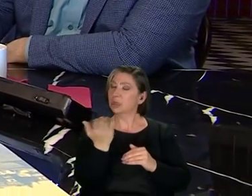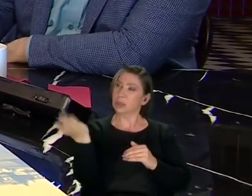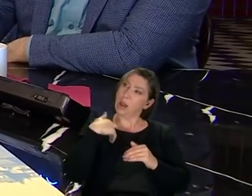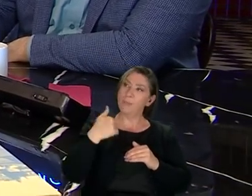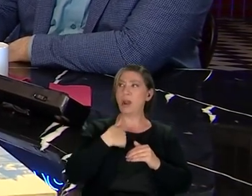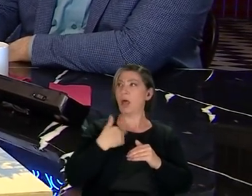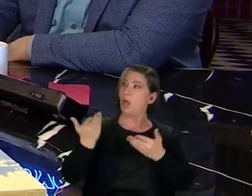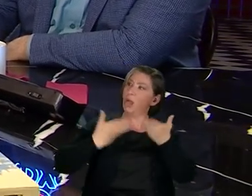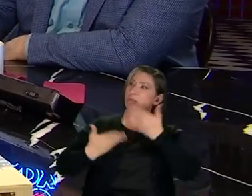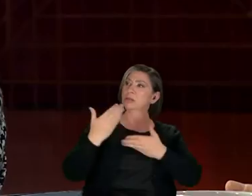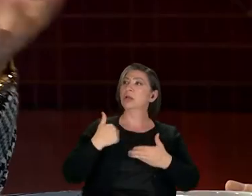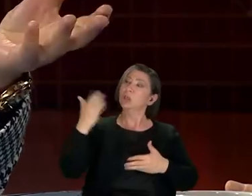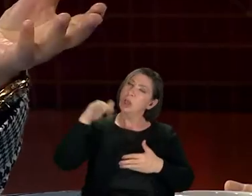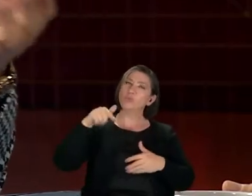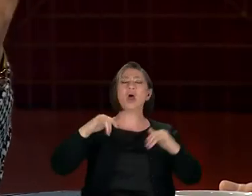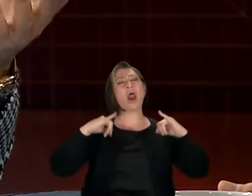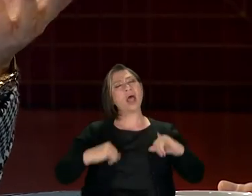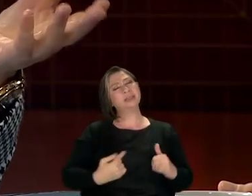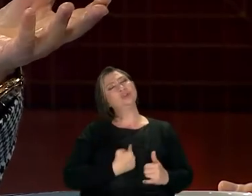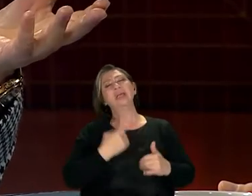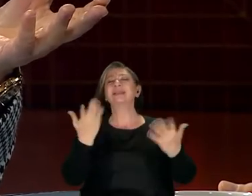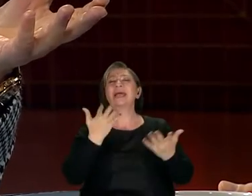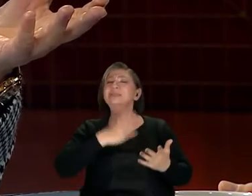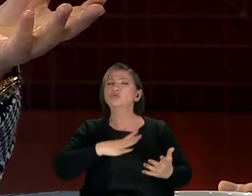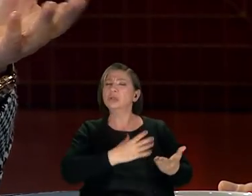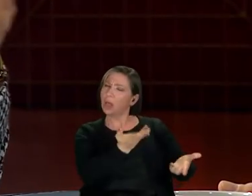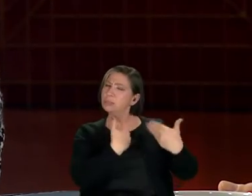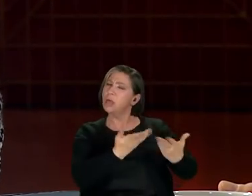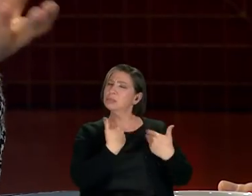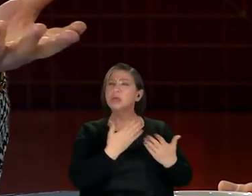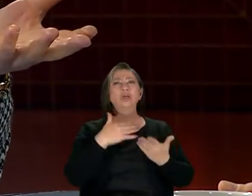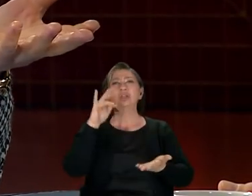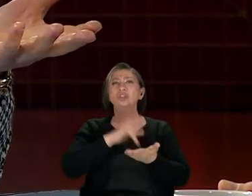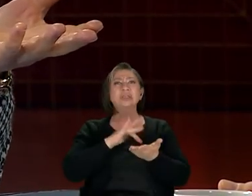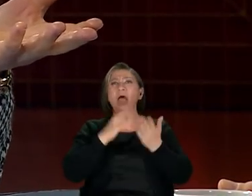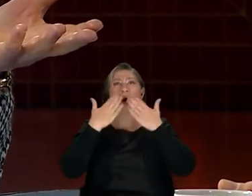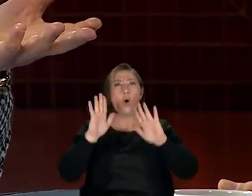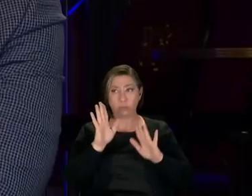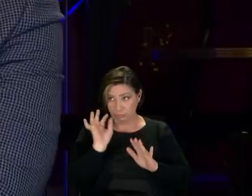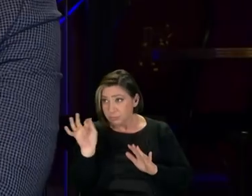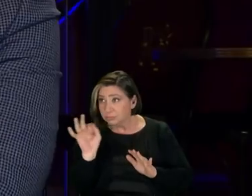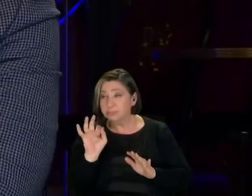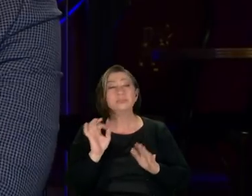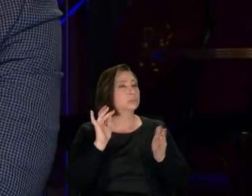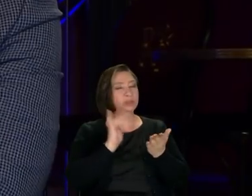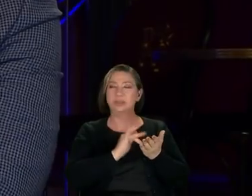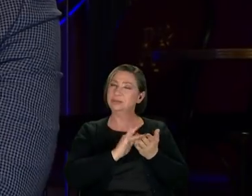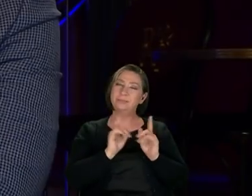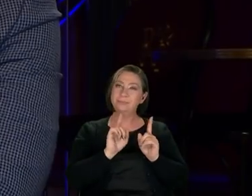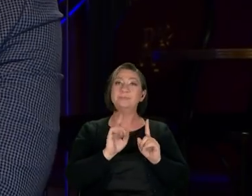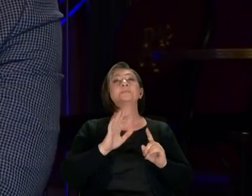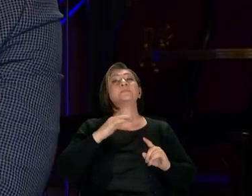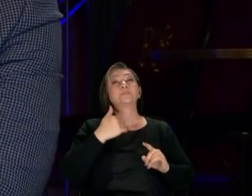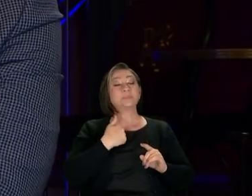bana anlat, gel burada kendini rahat hisset, ne istiyorsan bana söyle. Ve cezalandırılmadan herhalde bunu yapıyorlar. Tabii tabii, ceza. Şimdi